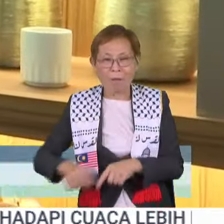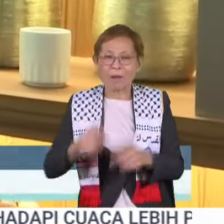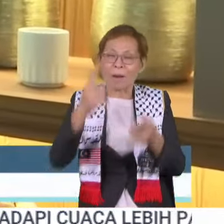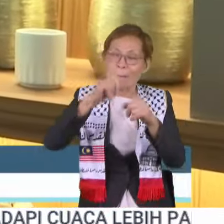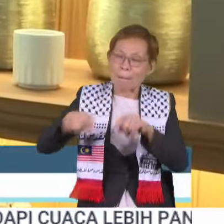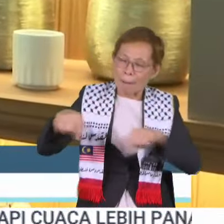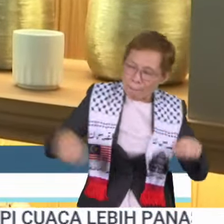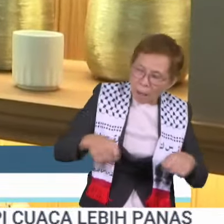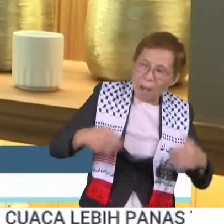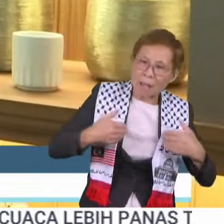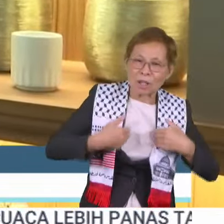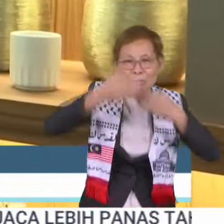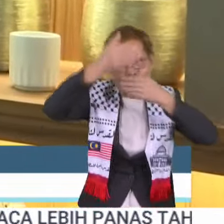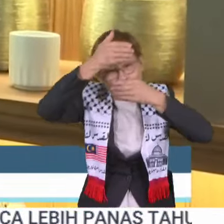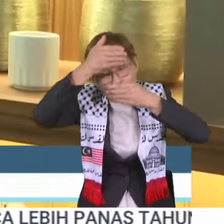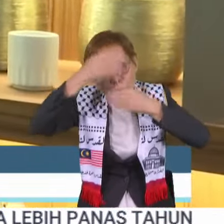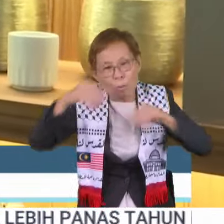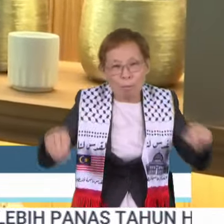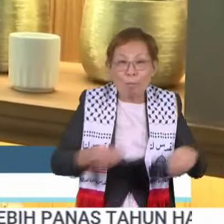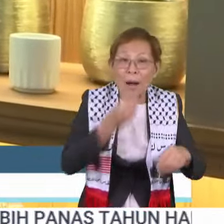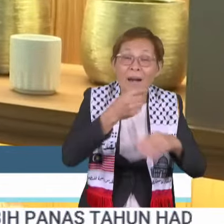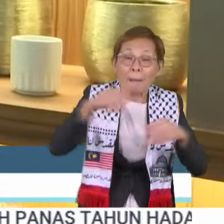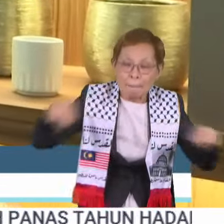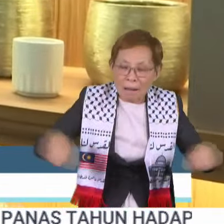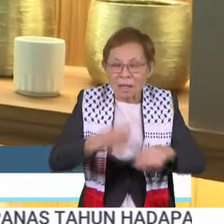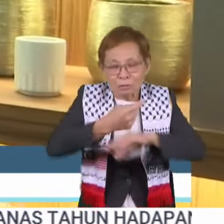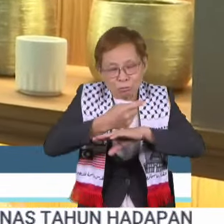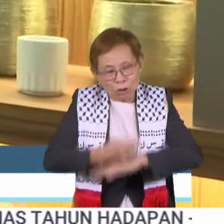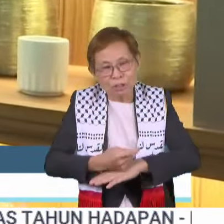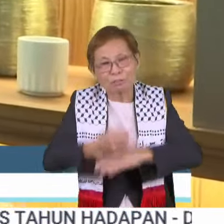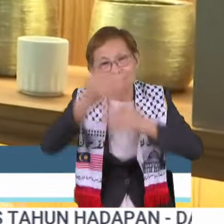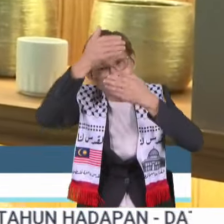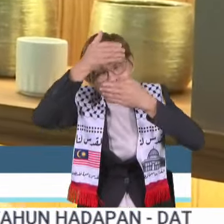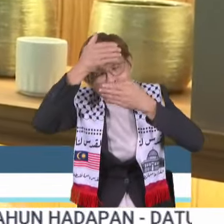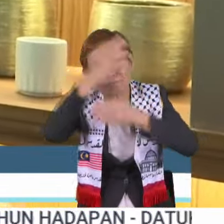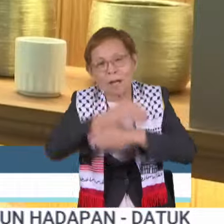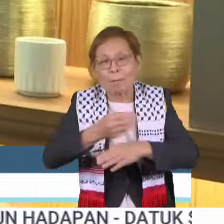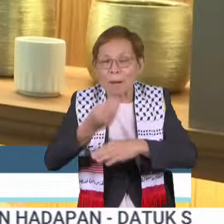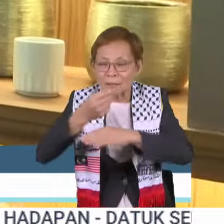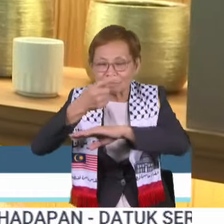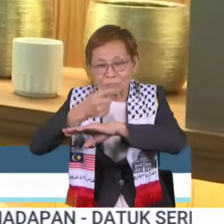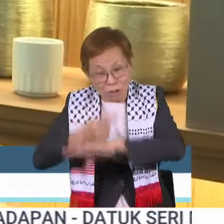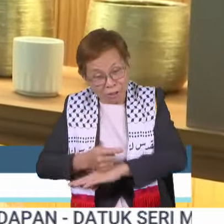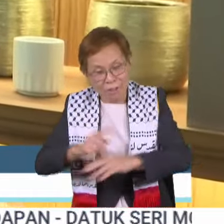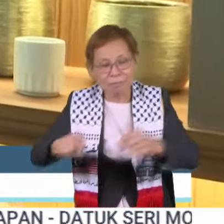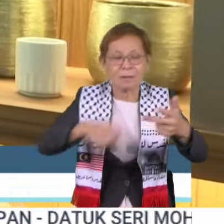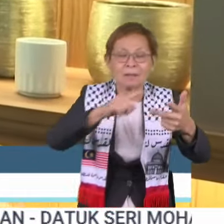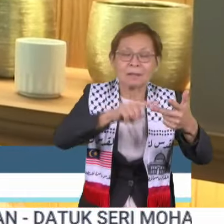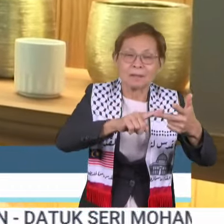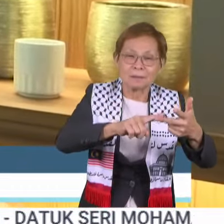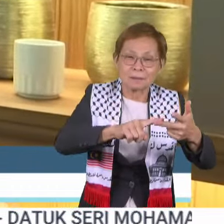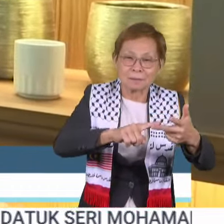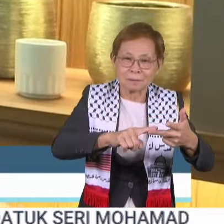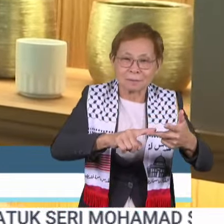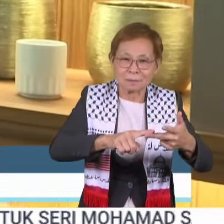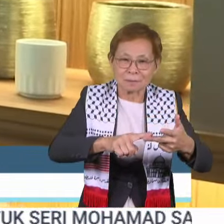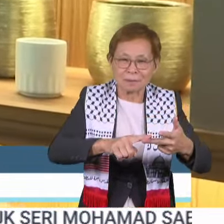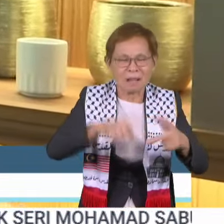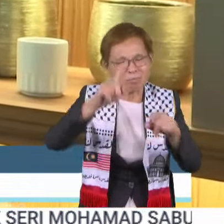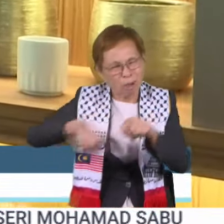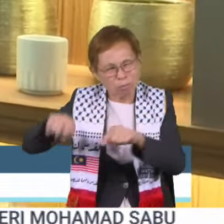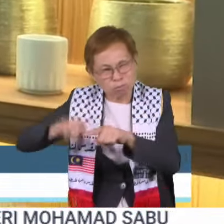masakan ada yang moroko ada masakan tradisional dan juga